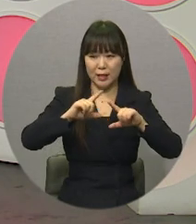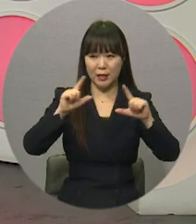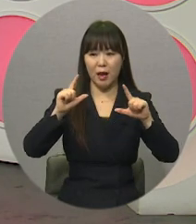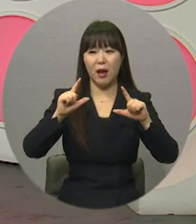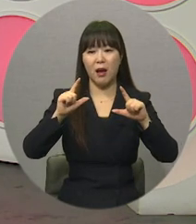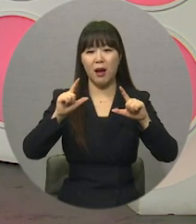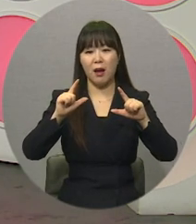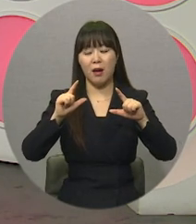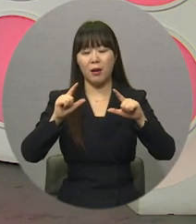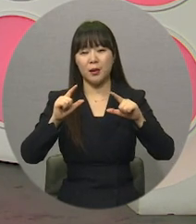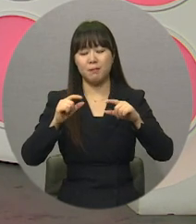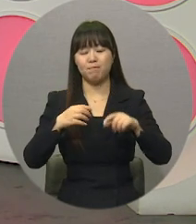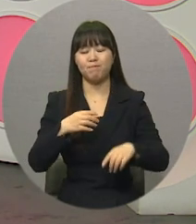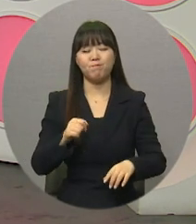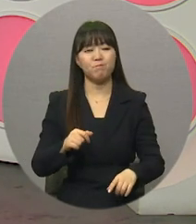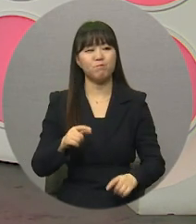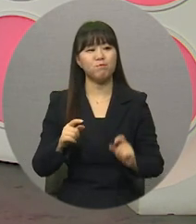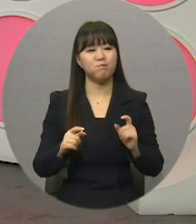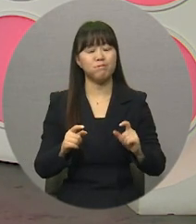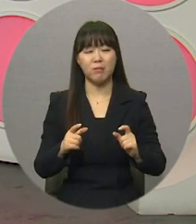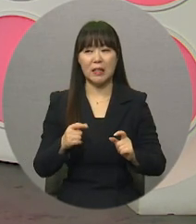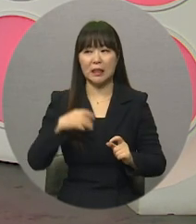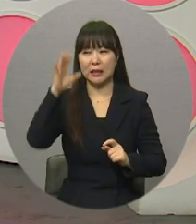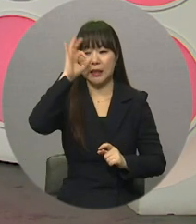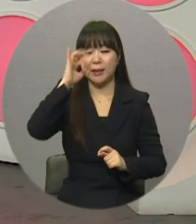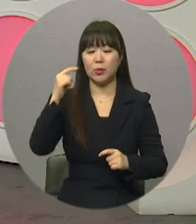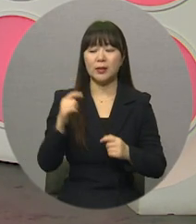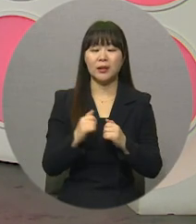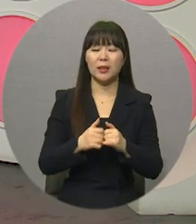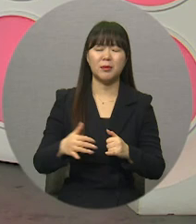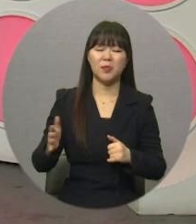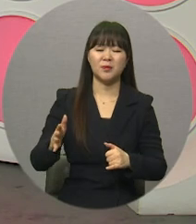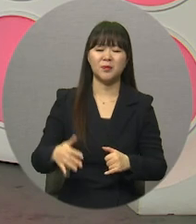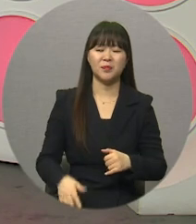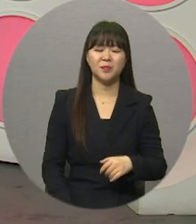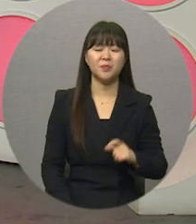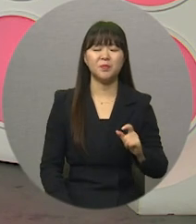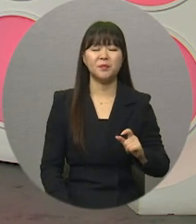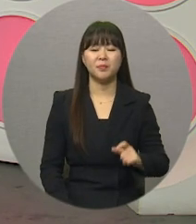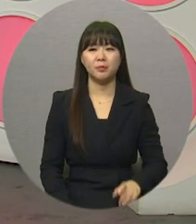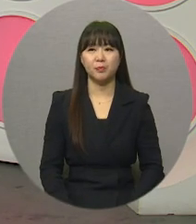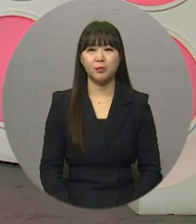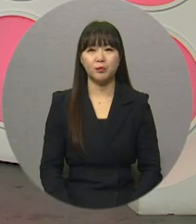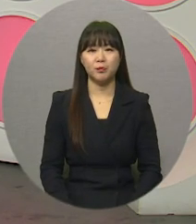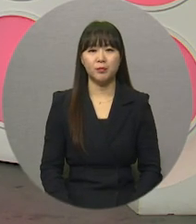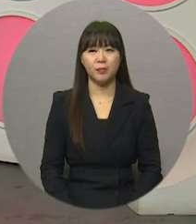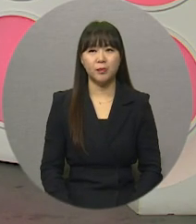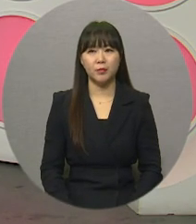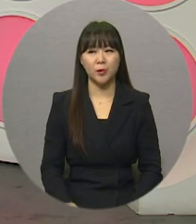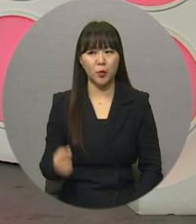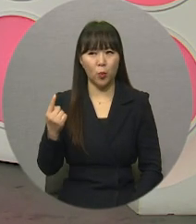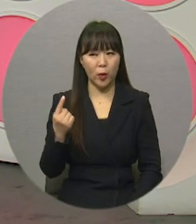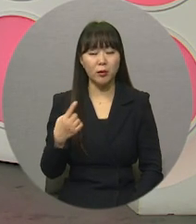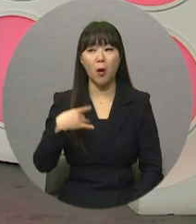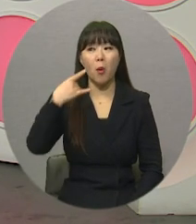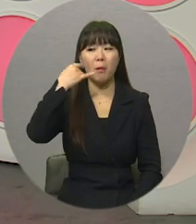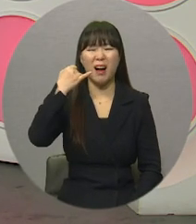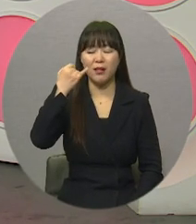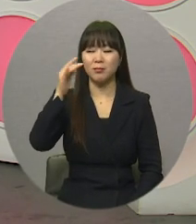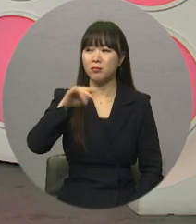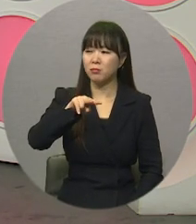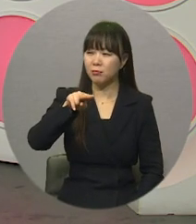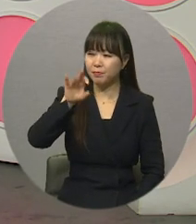덤덤하러 애썼으며 저를 찾아올 사람은 아무도 없었습니다. 유일한 희망은 엄마였지만 보이지